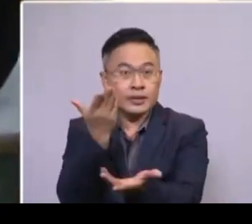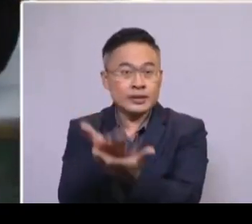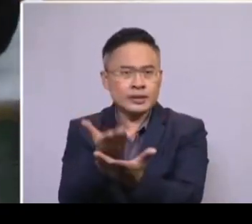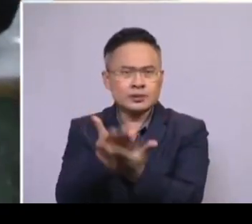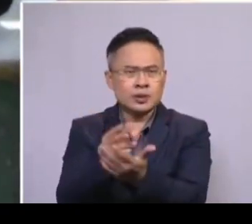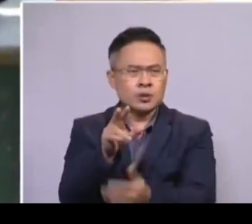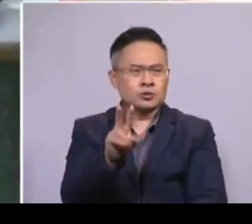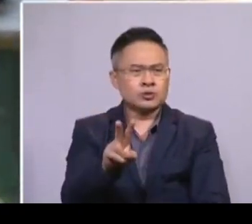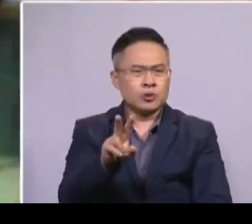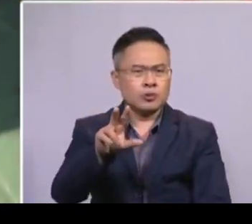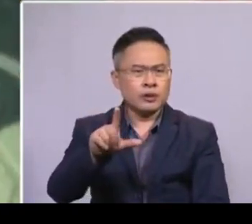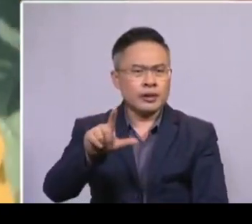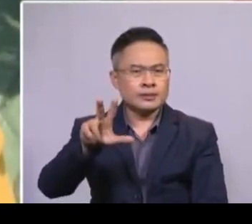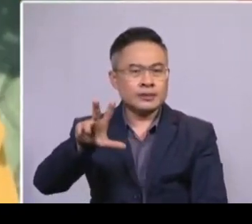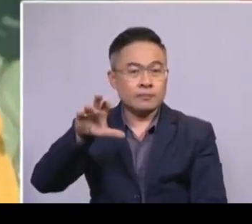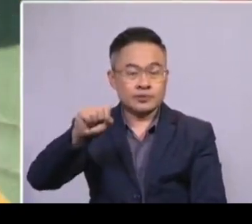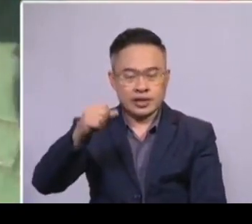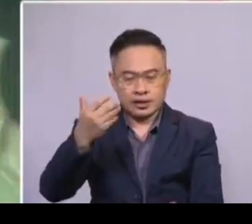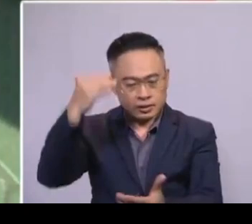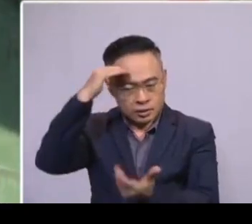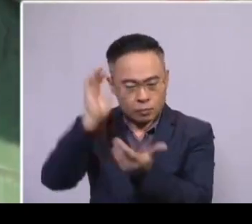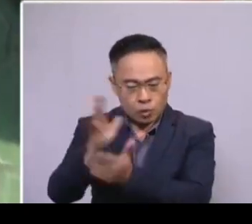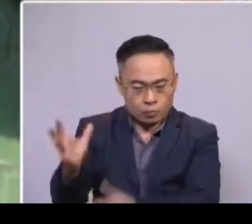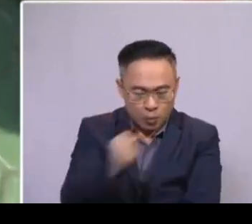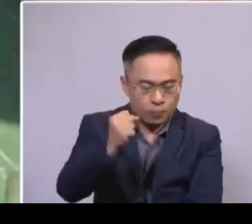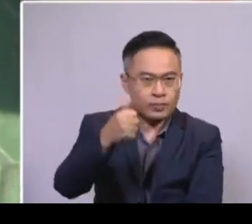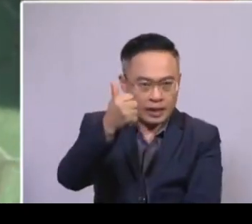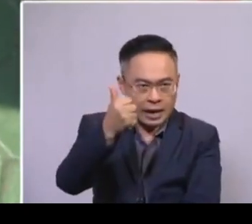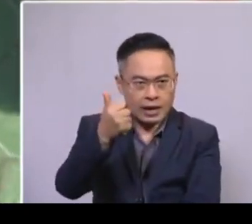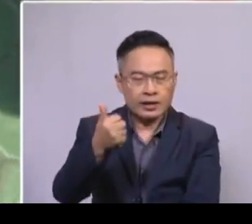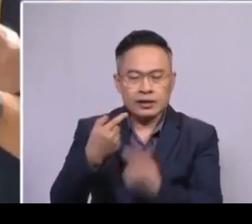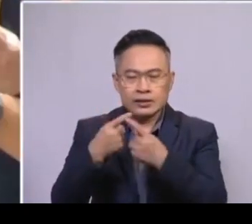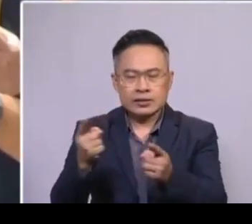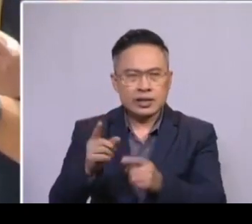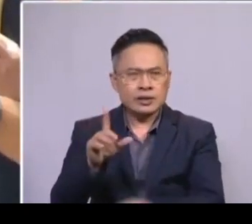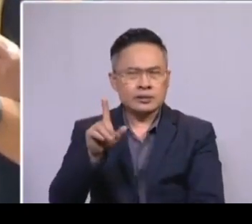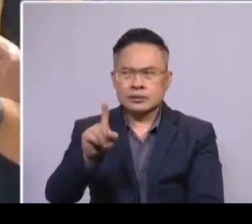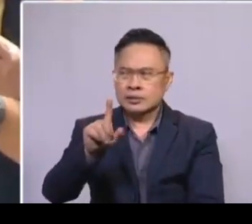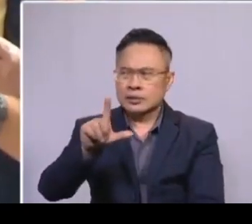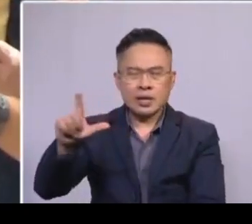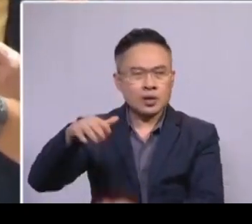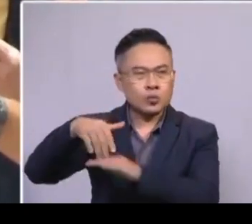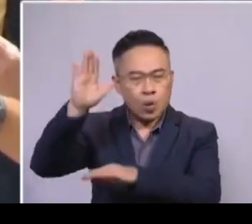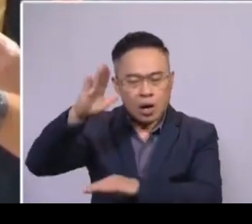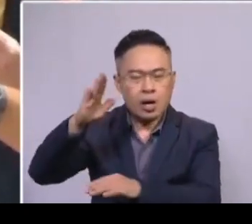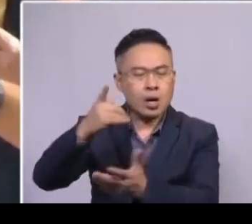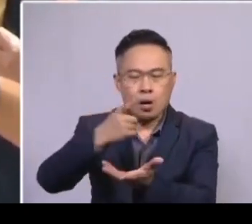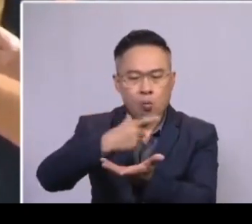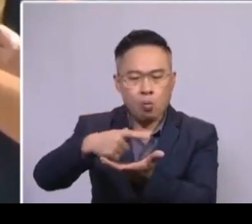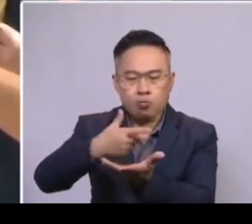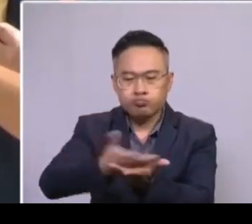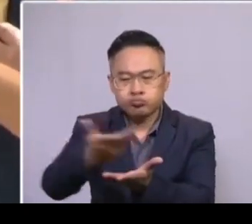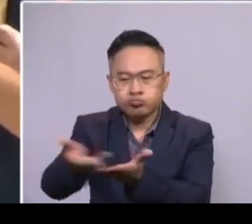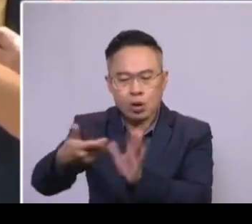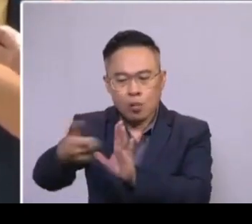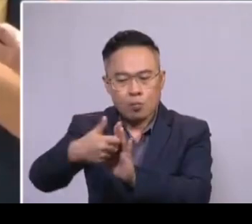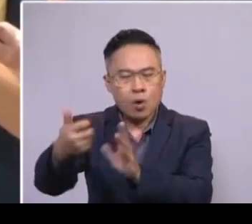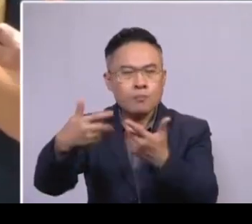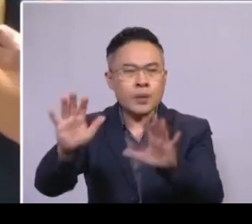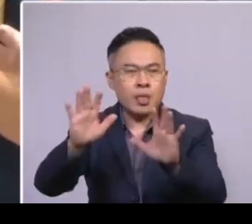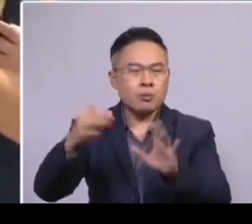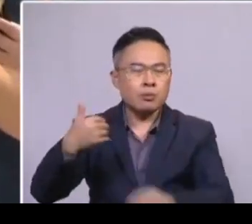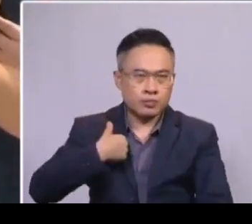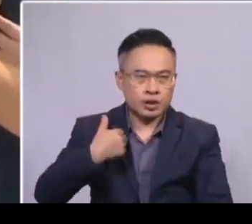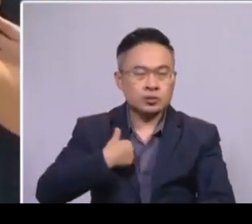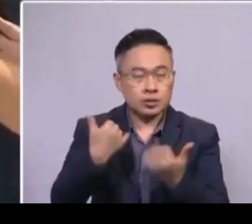เจ้าของบัญชีมาสอบว่ารู้เห็นด้วยหรือไม่นะคะพลตำรวจโทที่ติสแสงสว่างผู้บัญชาการตำรวจนครบาลจะมาร่วมประชุมเรื่องรัฐการสอบสวน